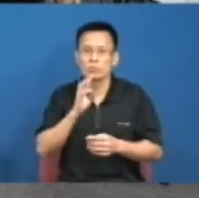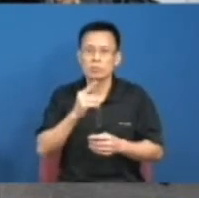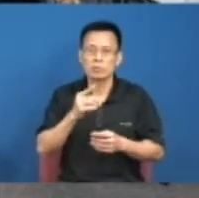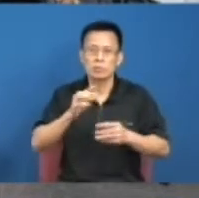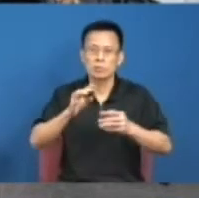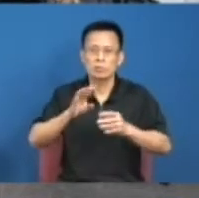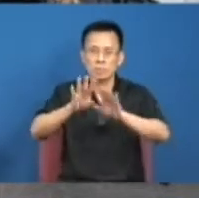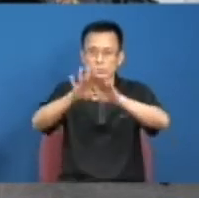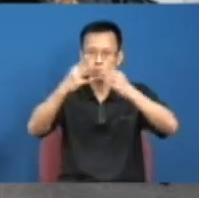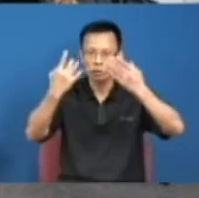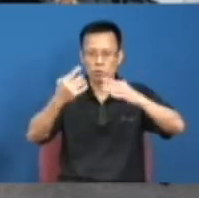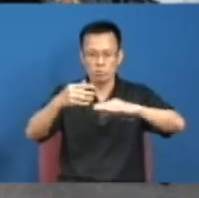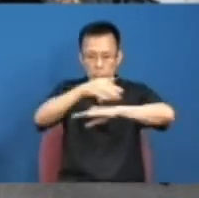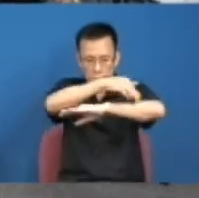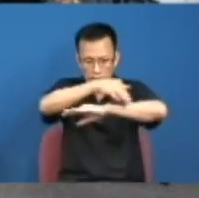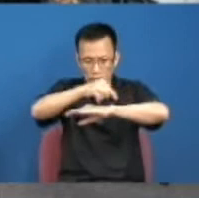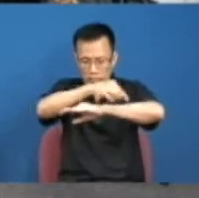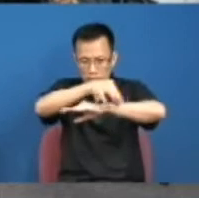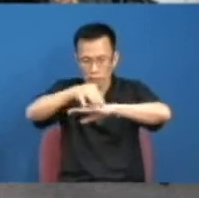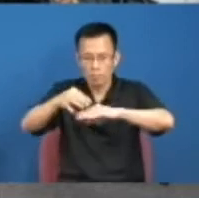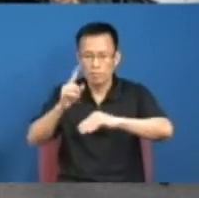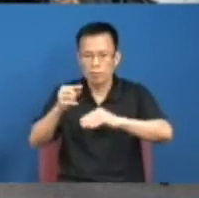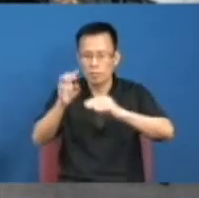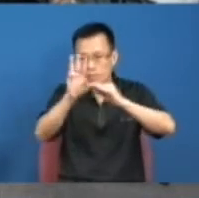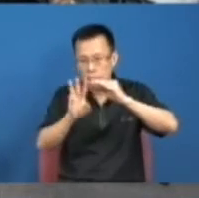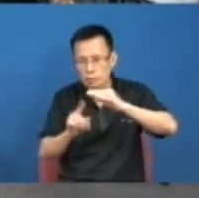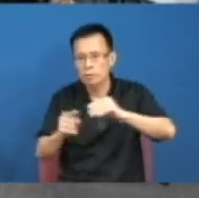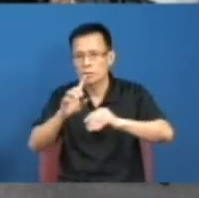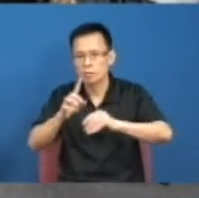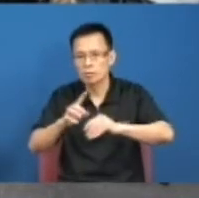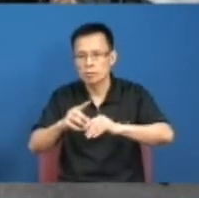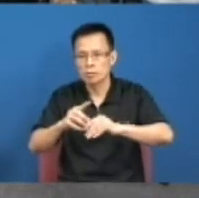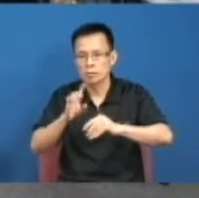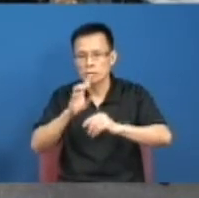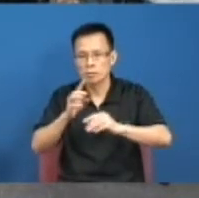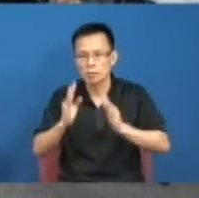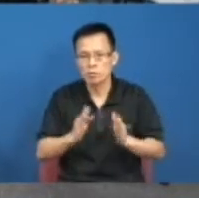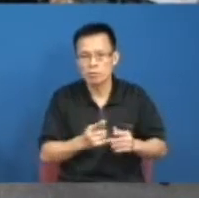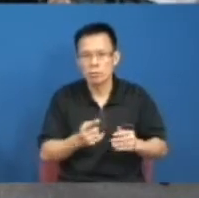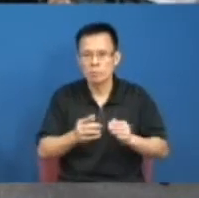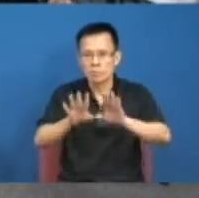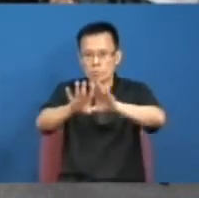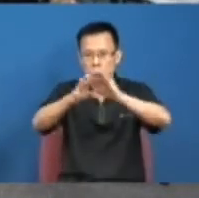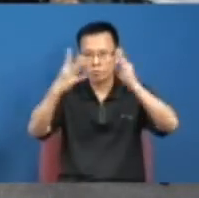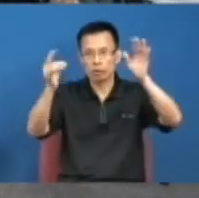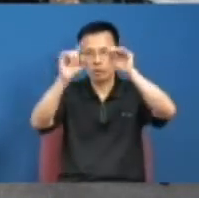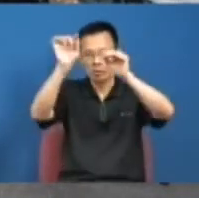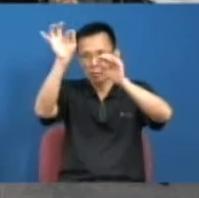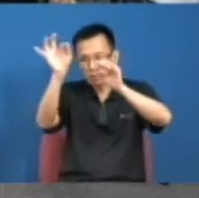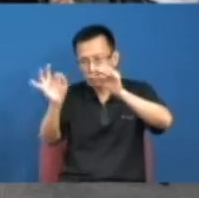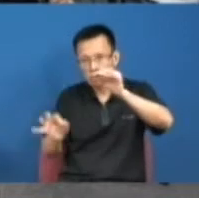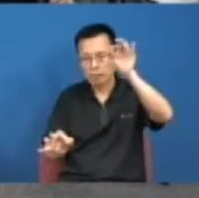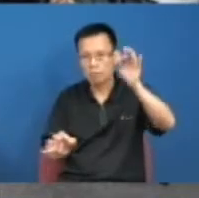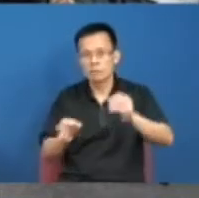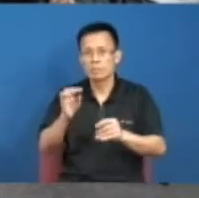邊防水，他們知道膠的時候應該怎麼處理的，應該 窗邊的防水呢，很多時候現在新樓都漏水